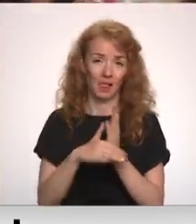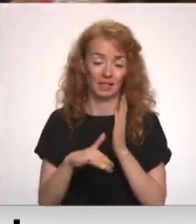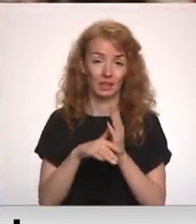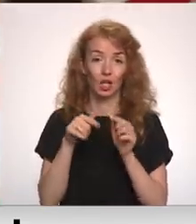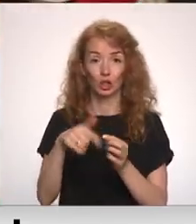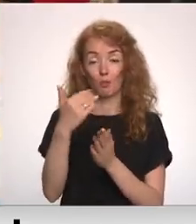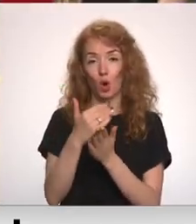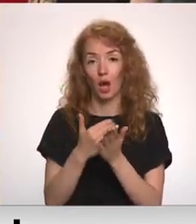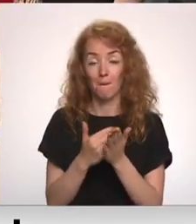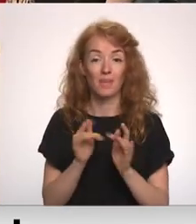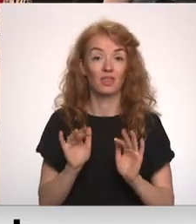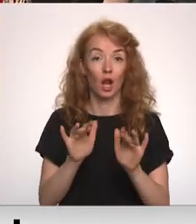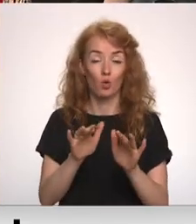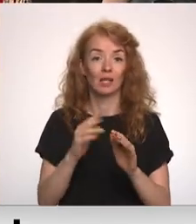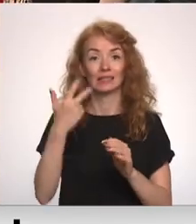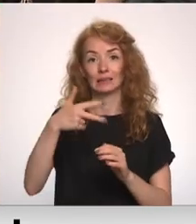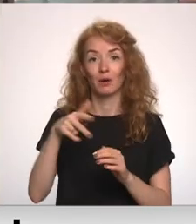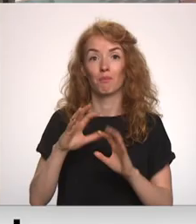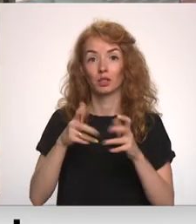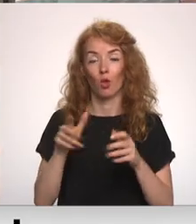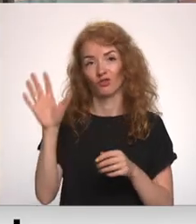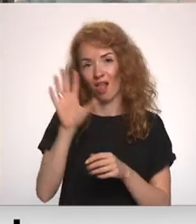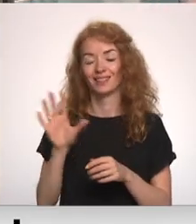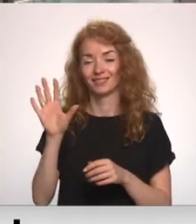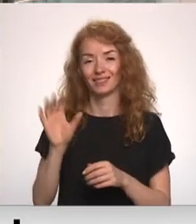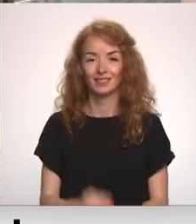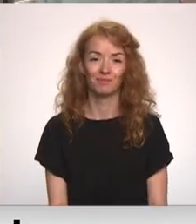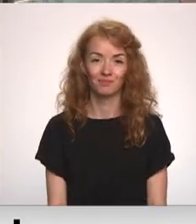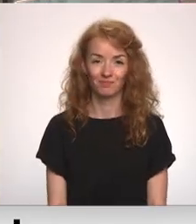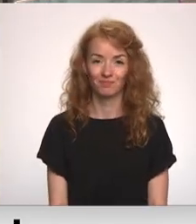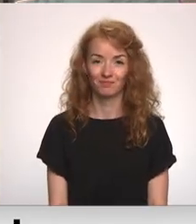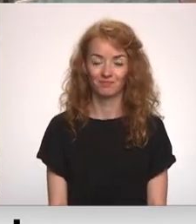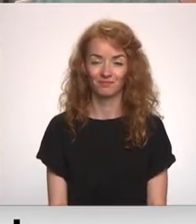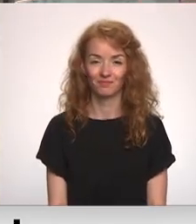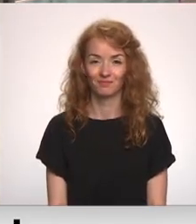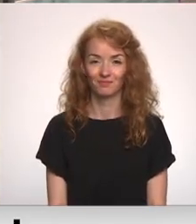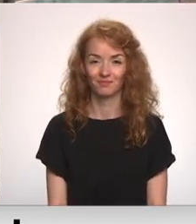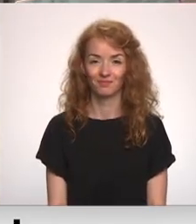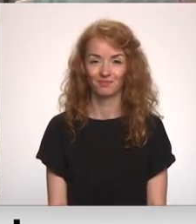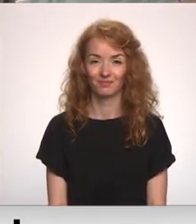programmas darbojas 30 pasaules valstīs. Aiki Incelovs Peršovics, Latvijas televīzija.